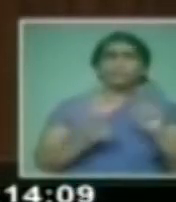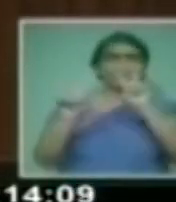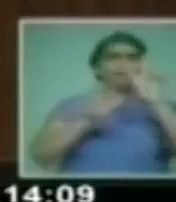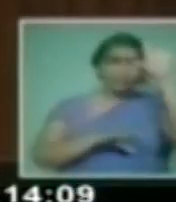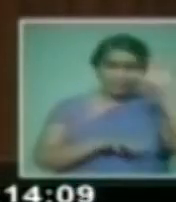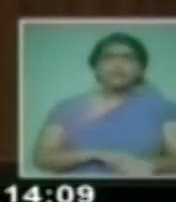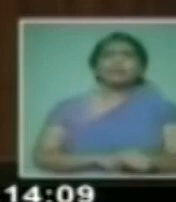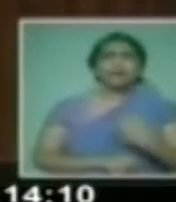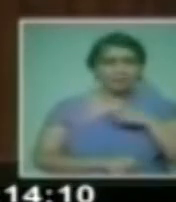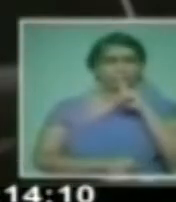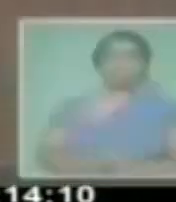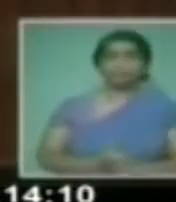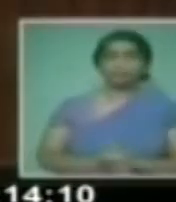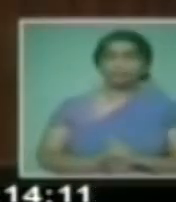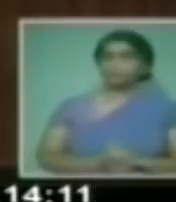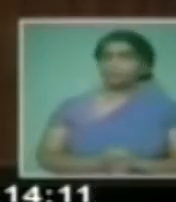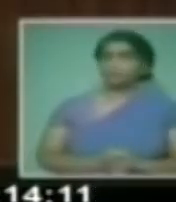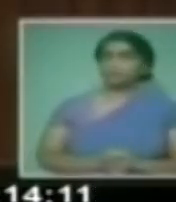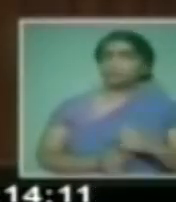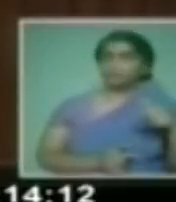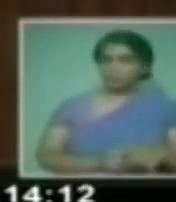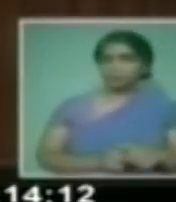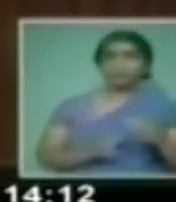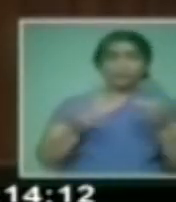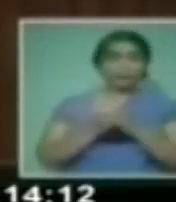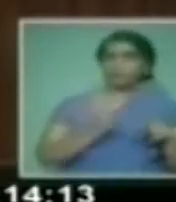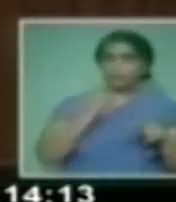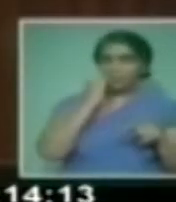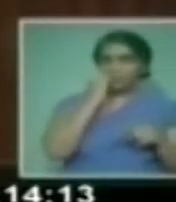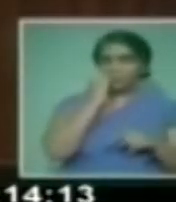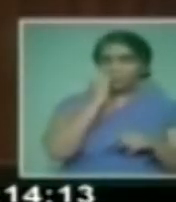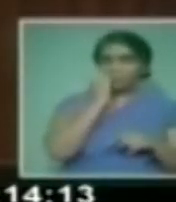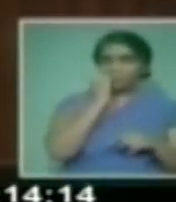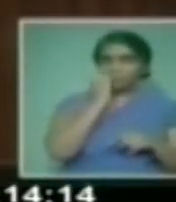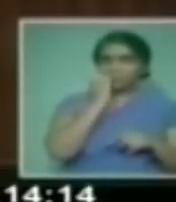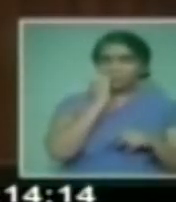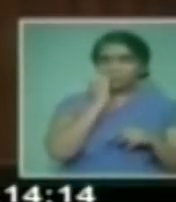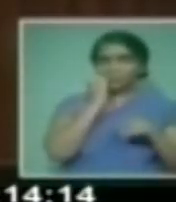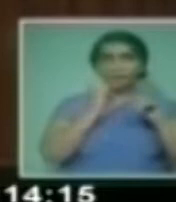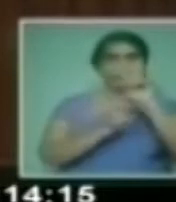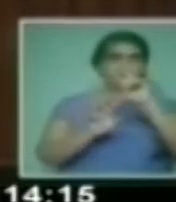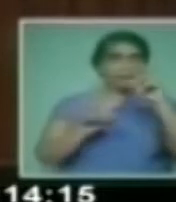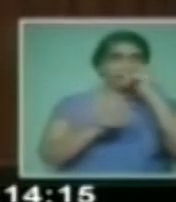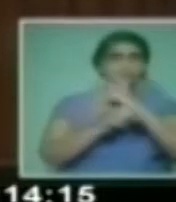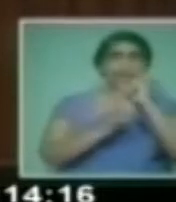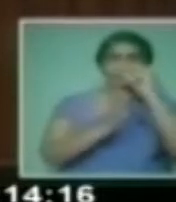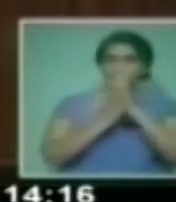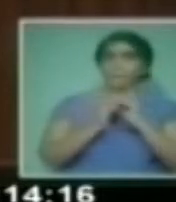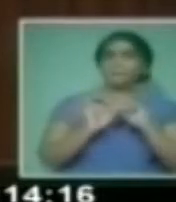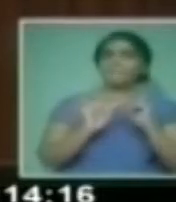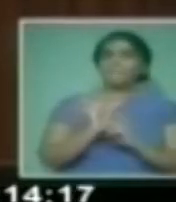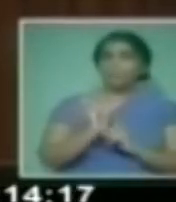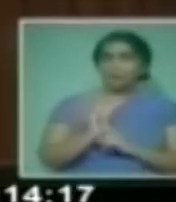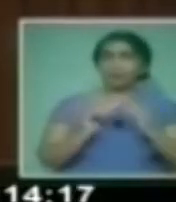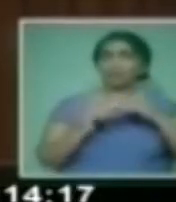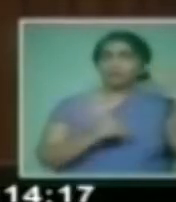இன்று இடம்பெற்ற கட்சித் தலைவர்கள் கூட்டத்தில் 22வது அரசியலமைப்பு சீர்திருத்த சட்ட மூலத்தை அடுத்த அமர்வில் ஒரு தினத்தில் பாராளுமன்றத்தில்